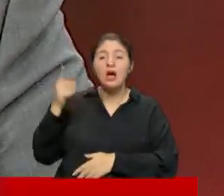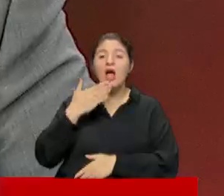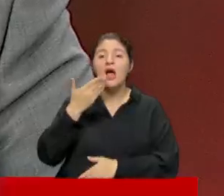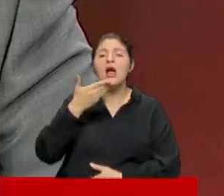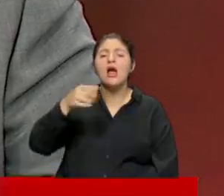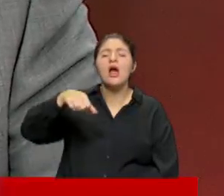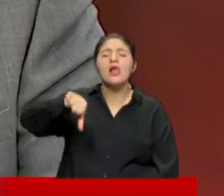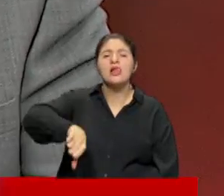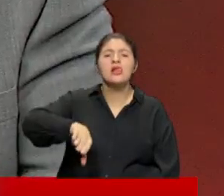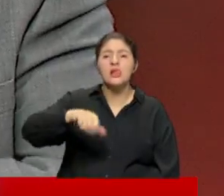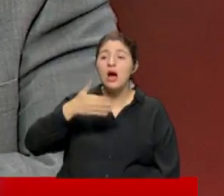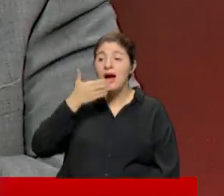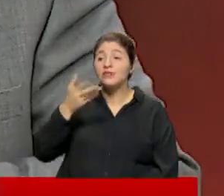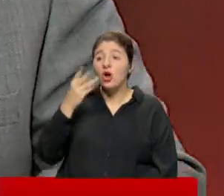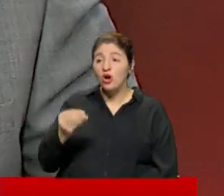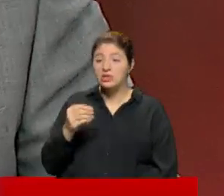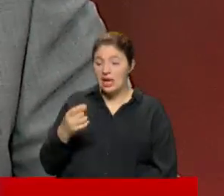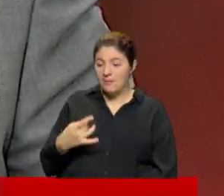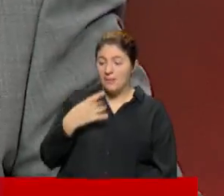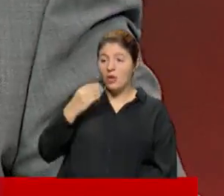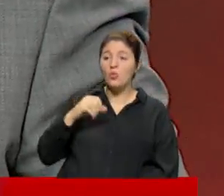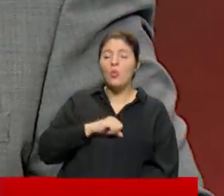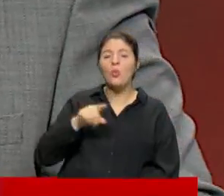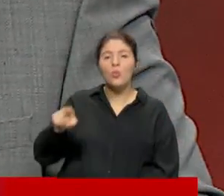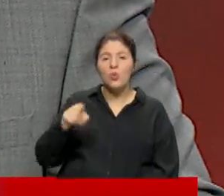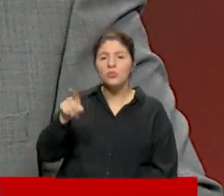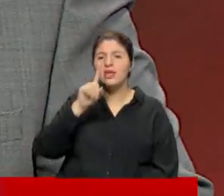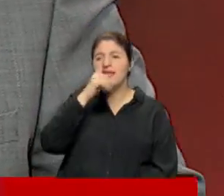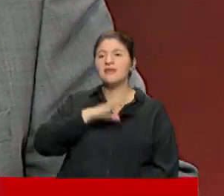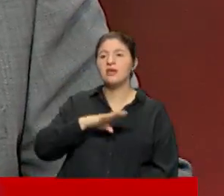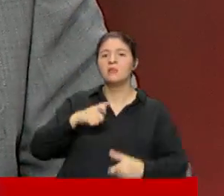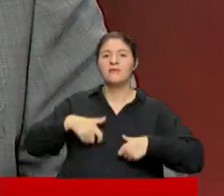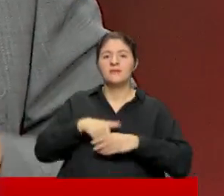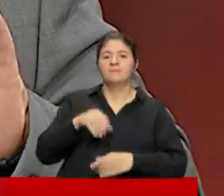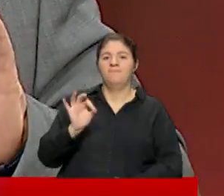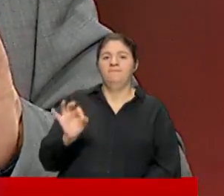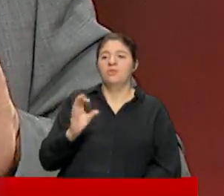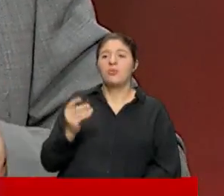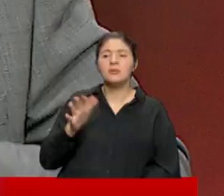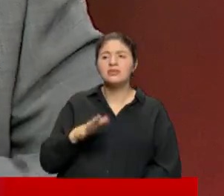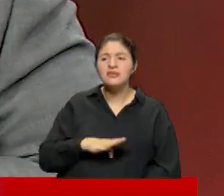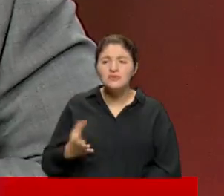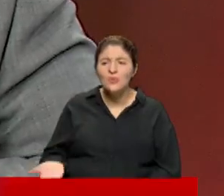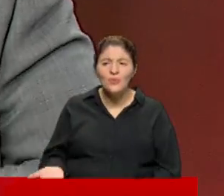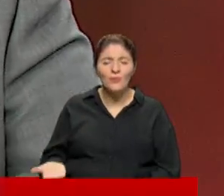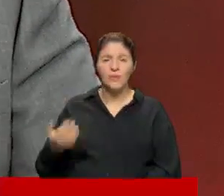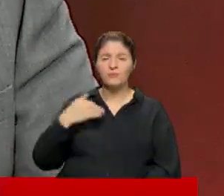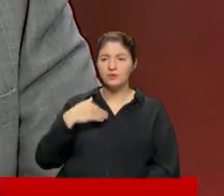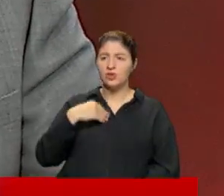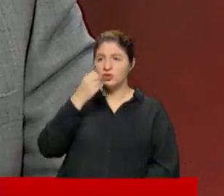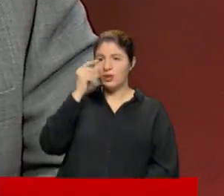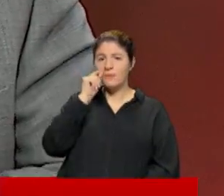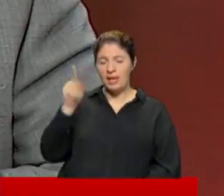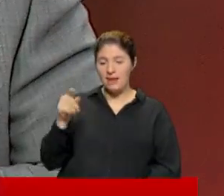anlatamıyor anlatırlar İsa çizik yeriz diye Korkuyorlar bunların tek derdi vekil olmak başka bir dertleri yok Biz Gültekin